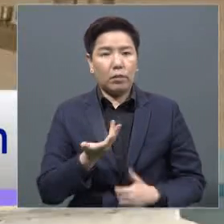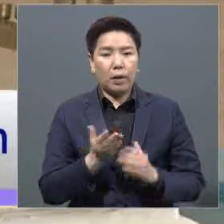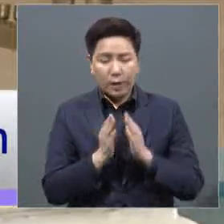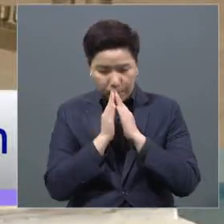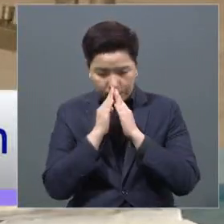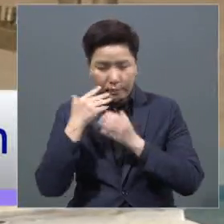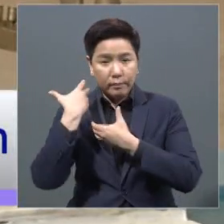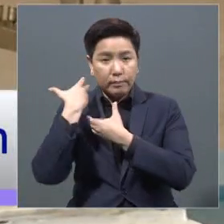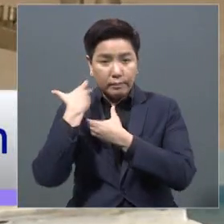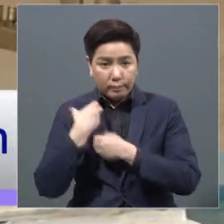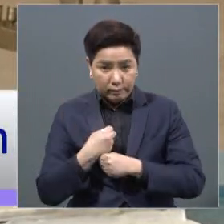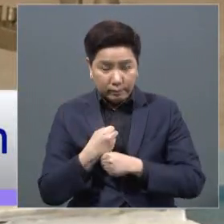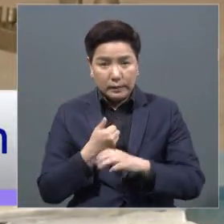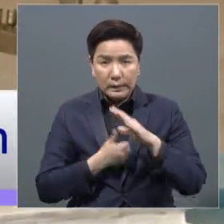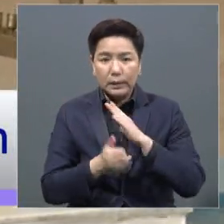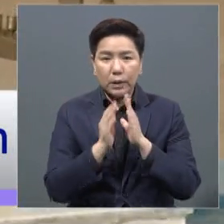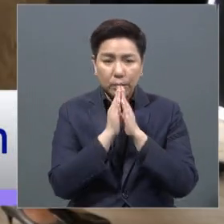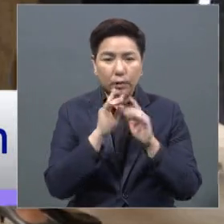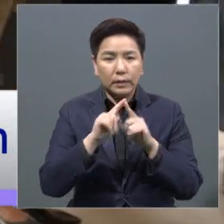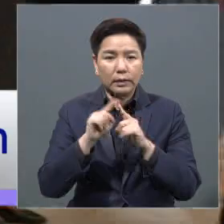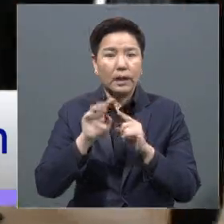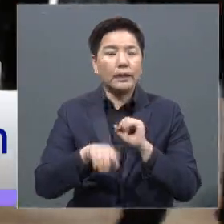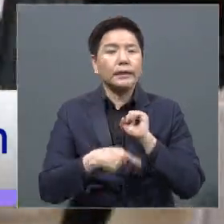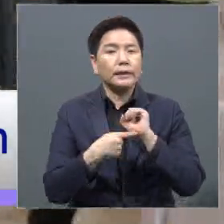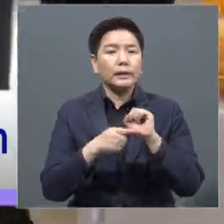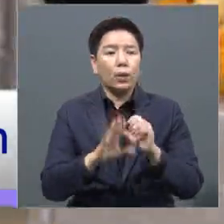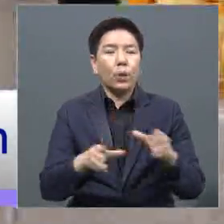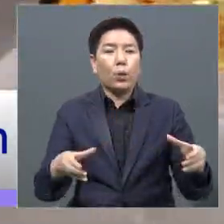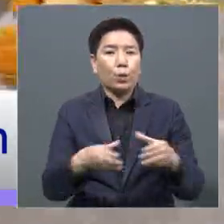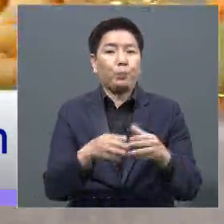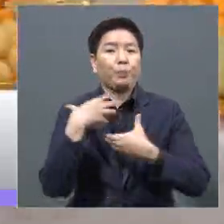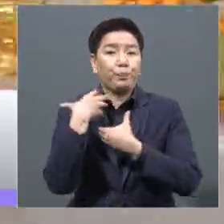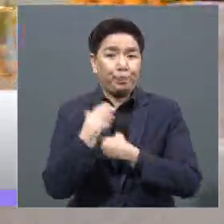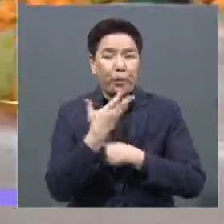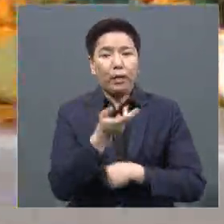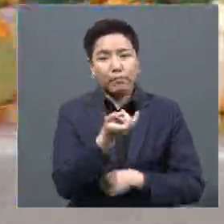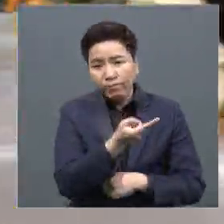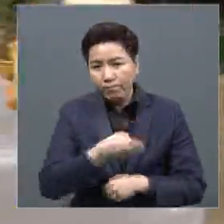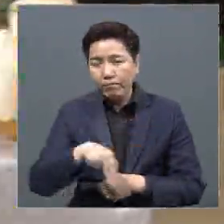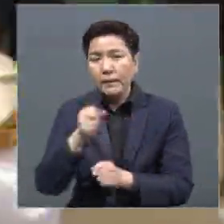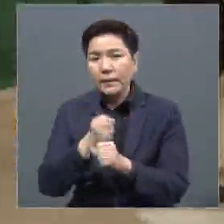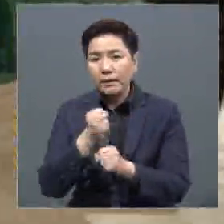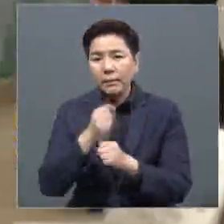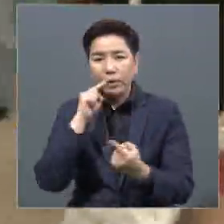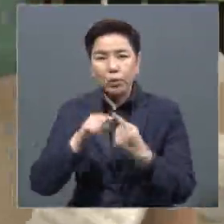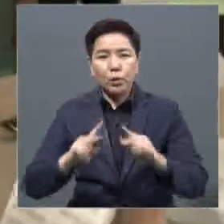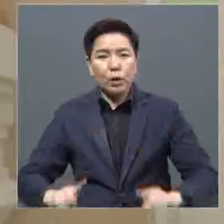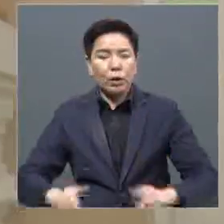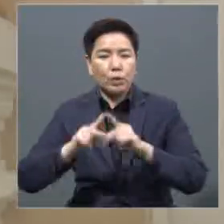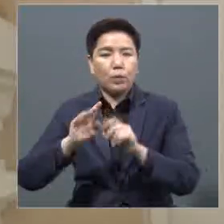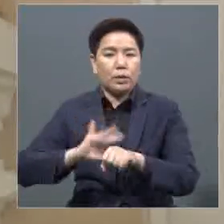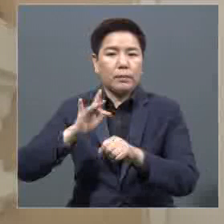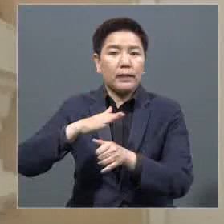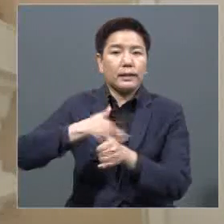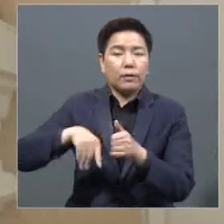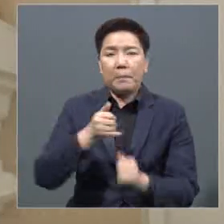ระแม่ธรณีบีบมวยผมสิ่งศักดิ์สิทธิ์ตราสัญลักษณ์ประจำพรรคค่ะก่อนที่จะเดินเข้าปฏิบัติหน้าที่อย่างกระทรวงทรัพยากรธรรมชาติและสิ่